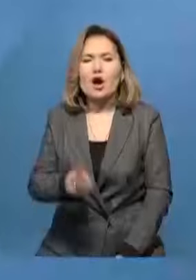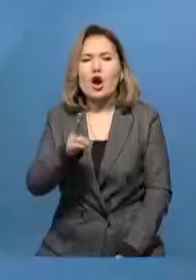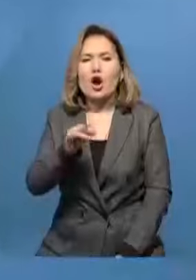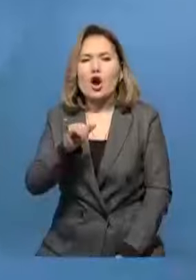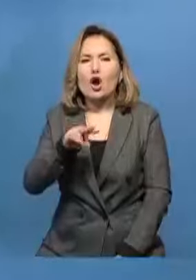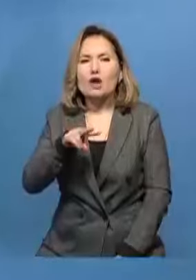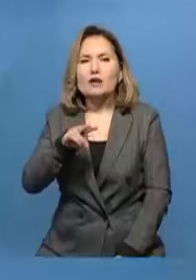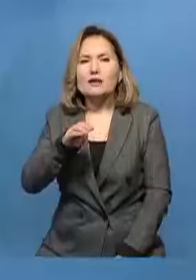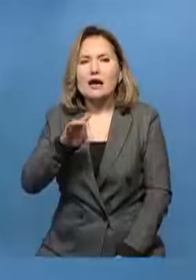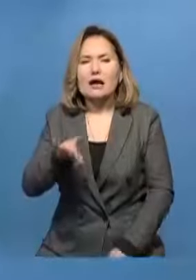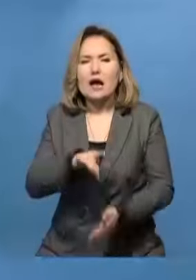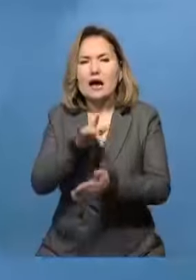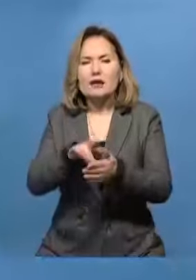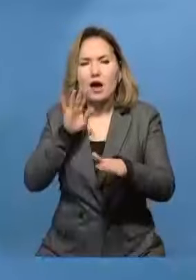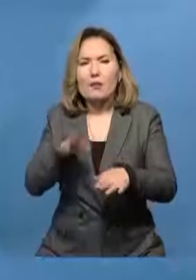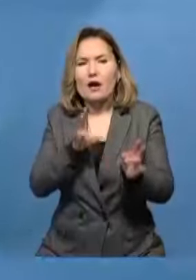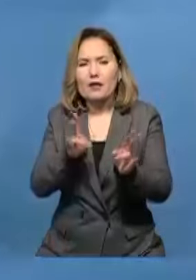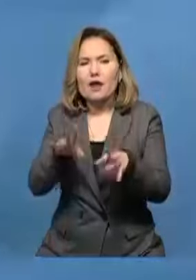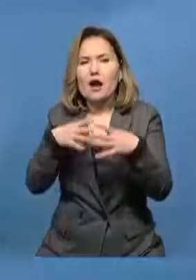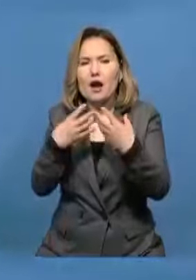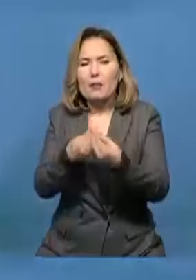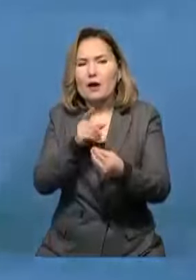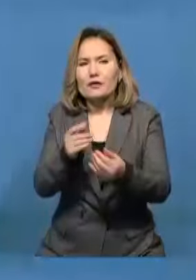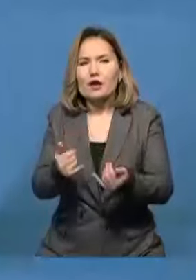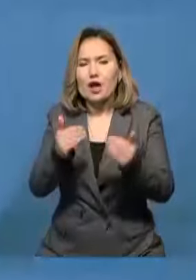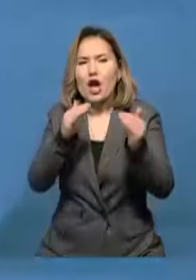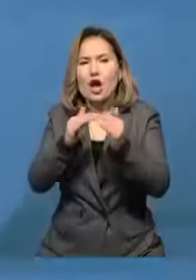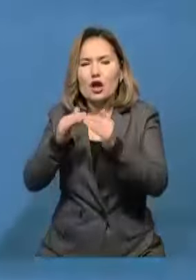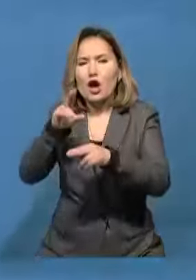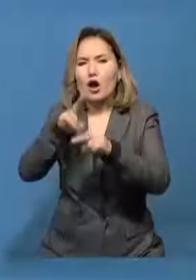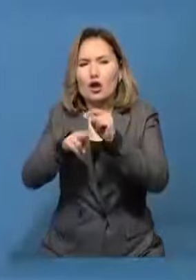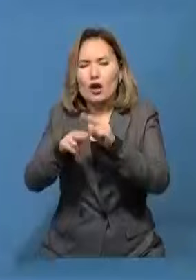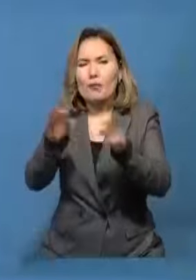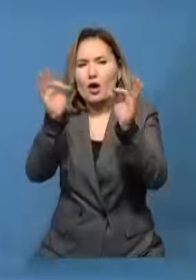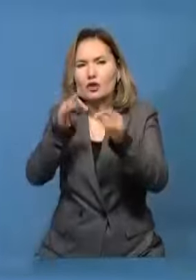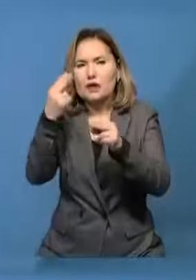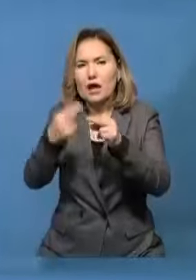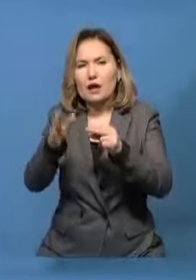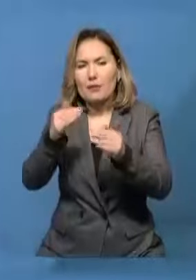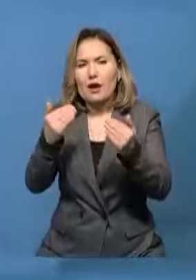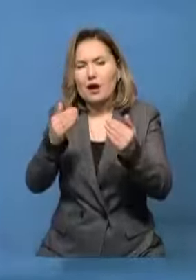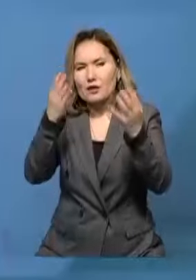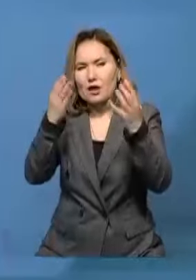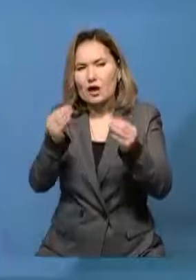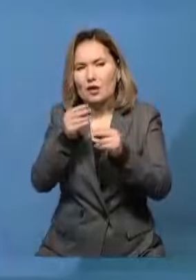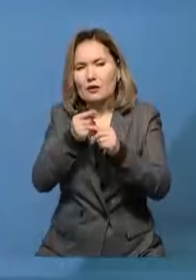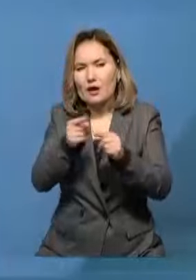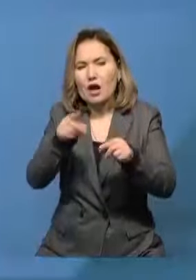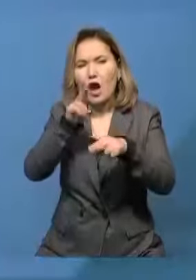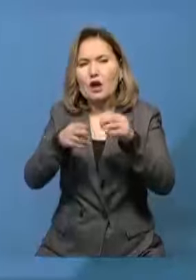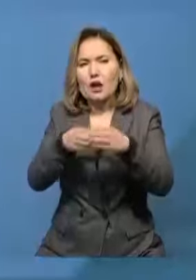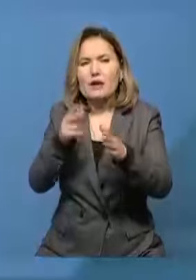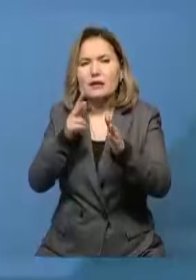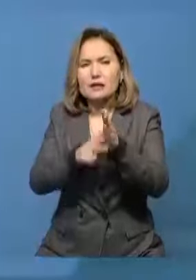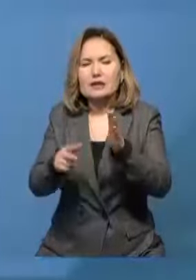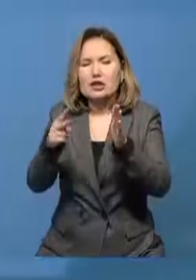Құлсары қаласында тасқыннан зардап шеккен тұрғындар үшін салынатын үйлердің құрылысы күзде аяқталады. Қазіргі уақытта құрылыс компаниялары